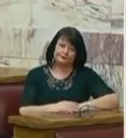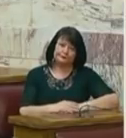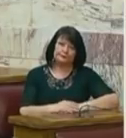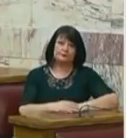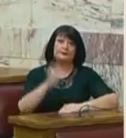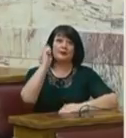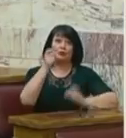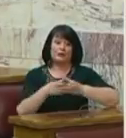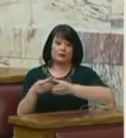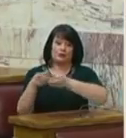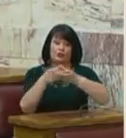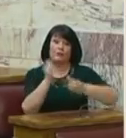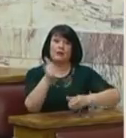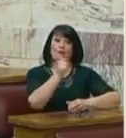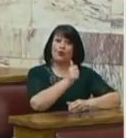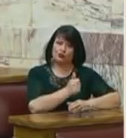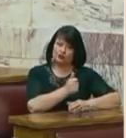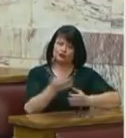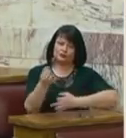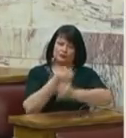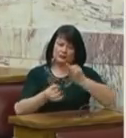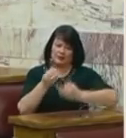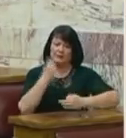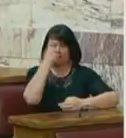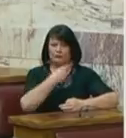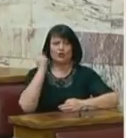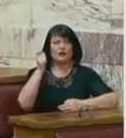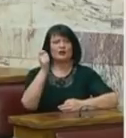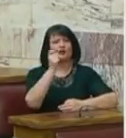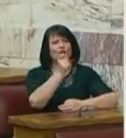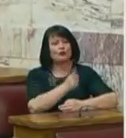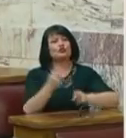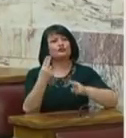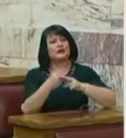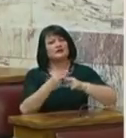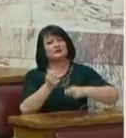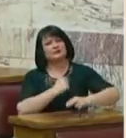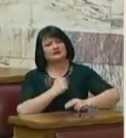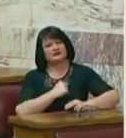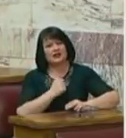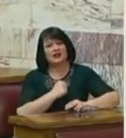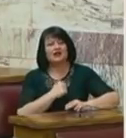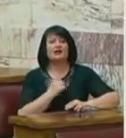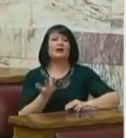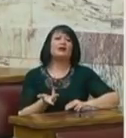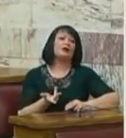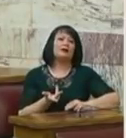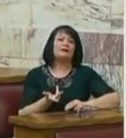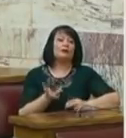παράταξης, με τον λόγο κάθε πολιτικού προσώπου, με τις αξίες μας, με τις ειδικότερες επιλογές